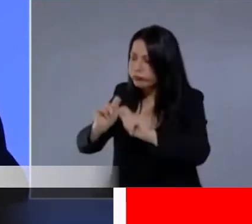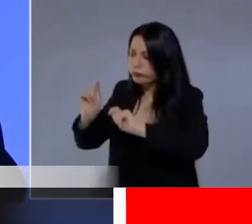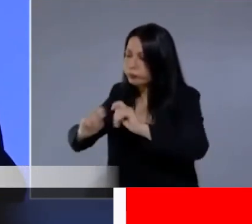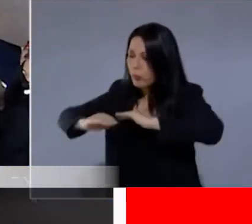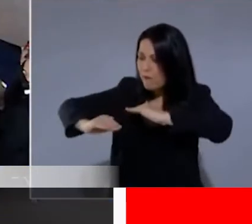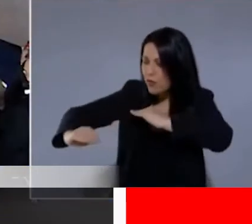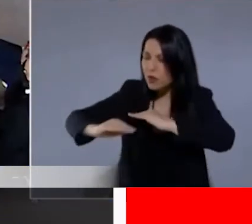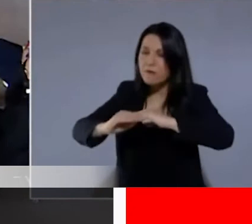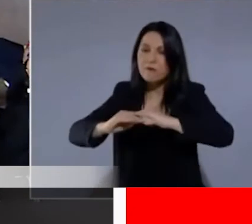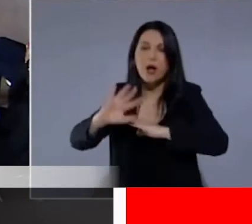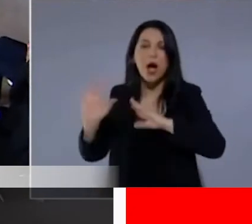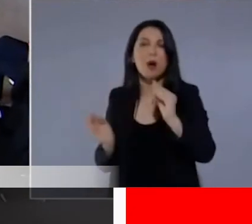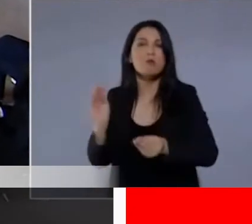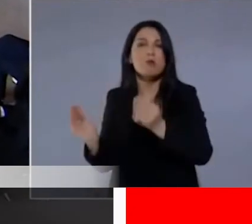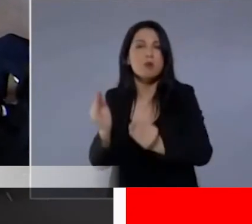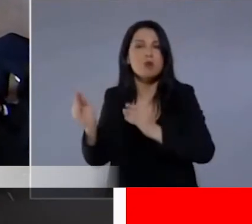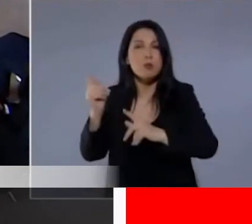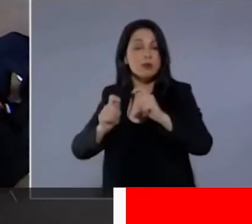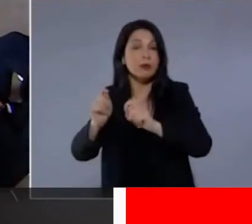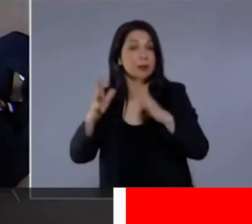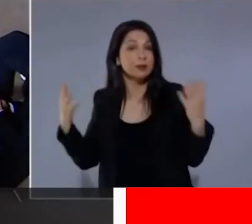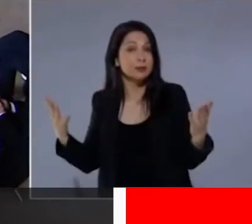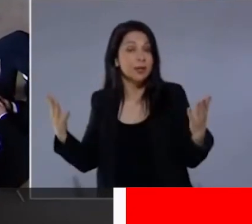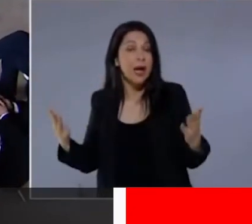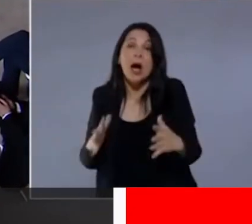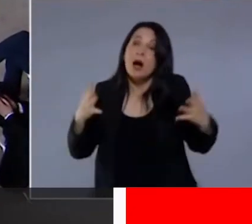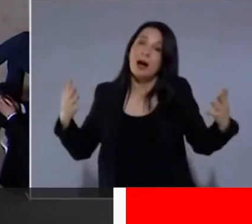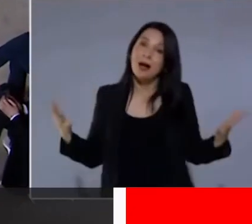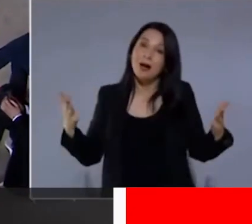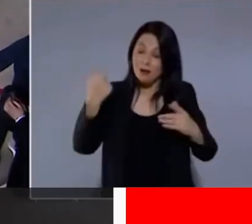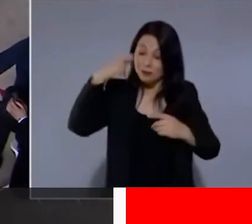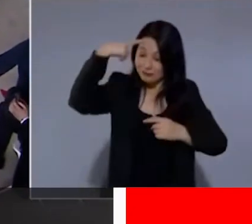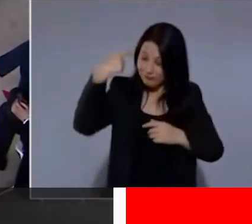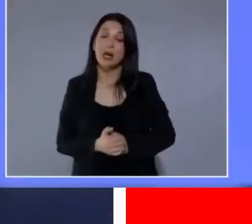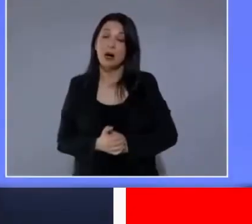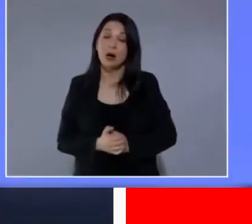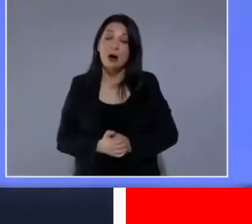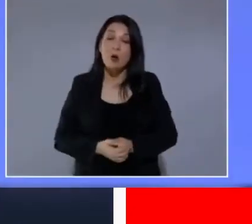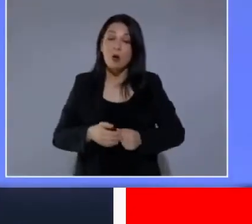και ασφάλειας, τα οποία θα διασφαλίζονται με πολύ αυστηρό έλεγχο.